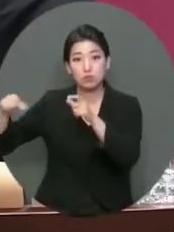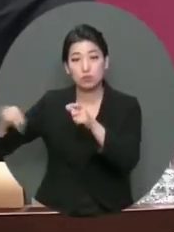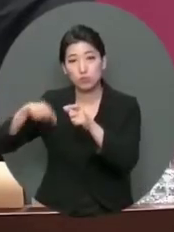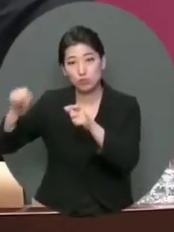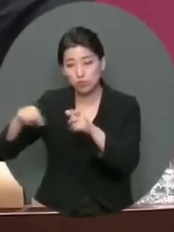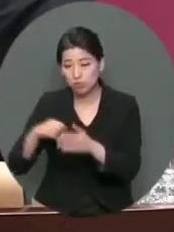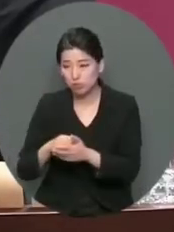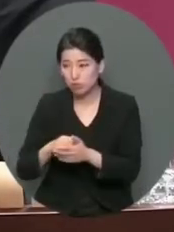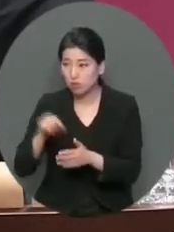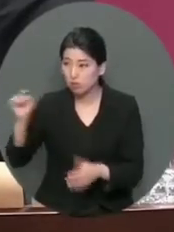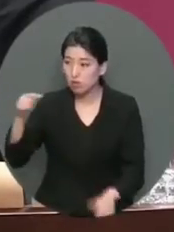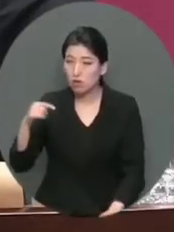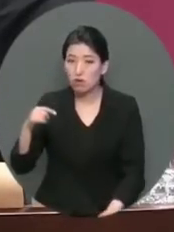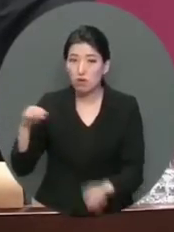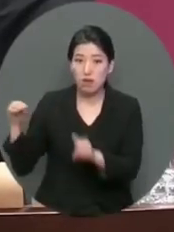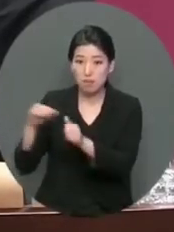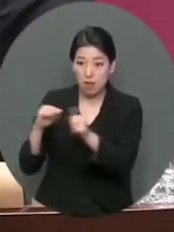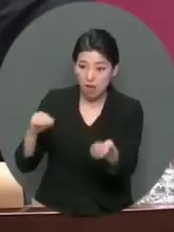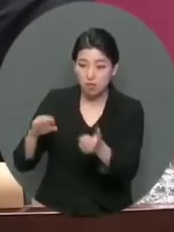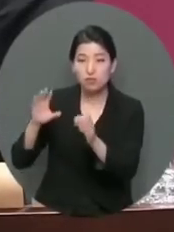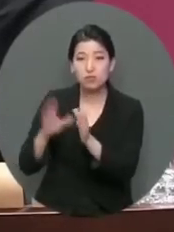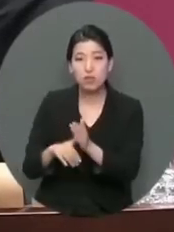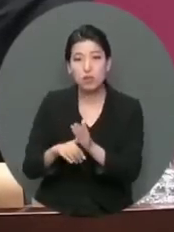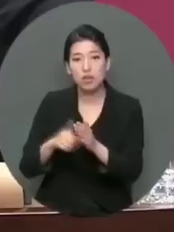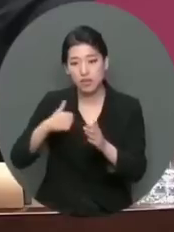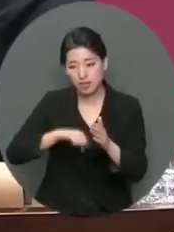양육비도 지불하게 하는 벤틀리법 잘 알고 계시죠?